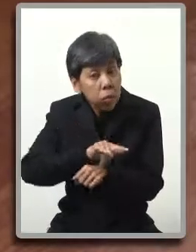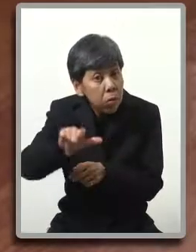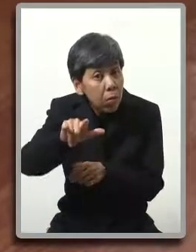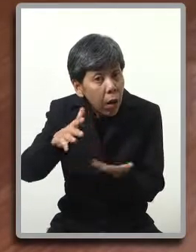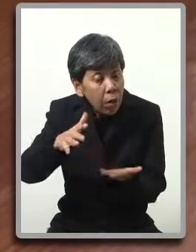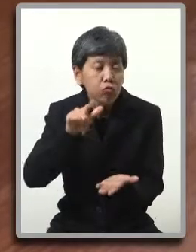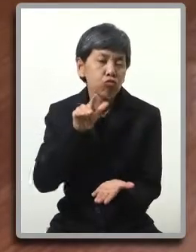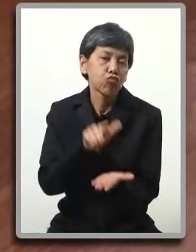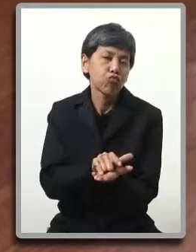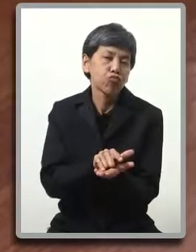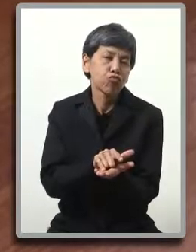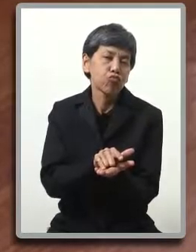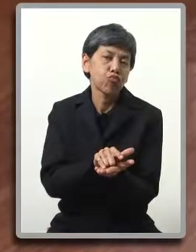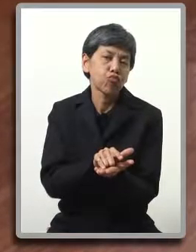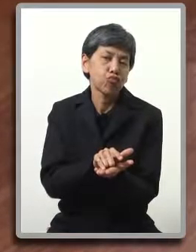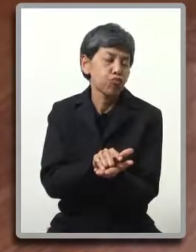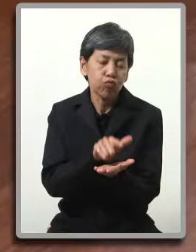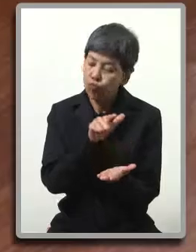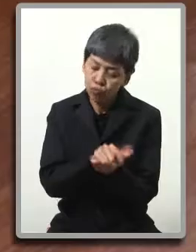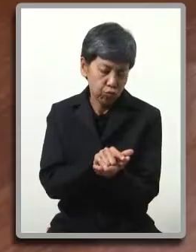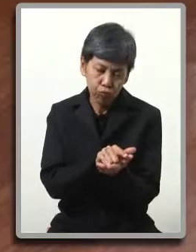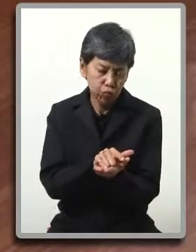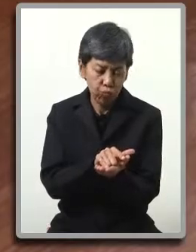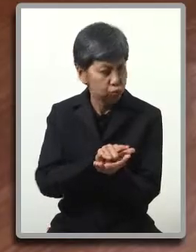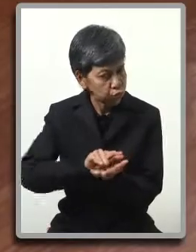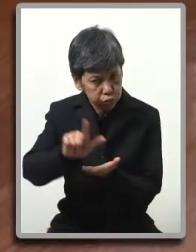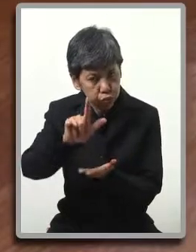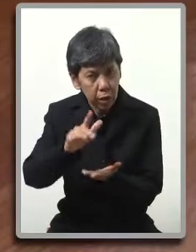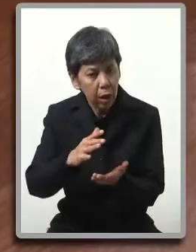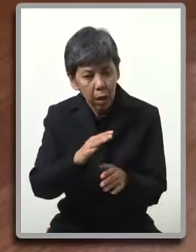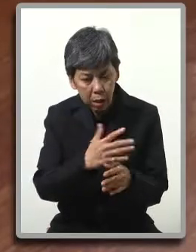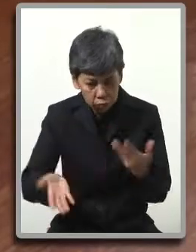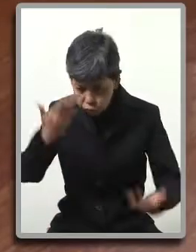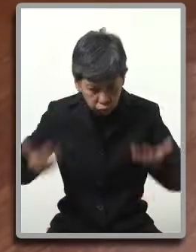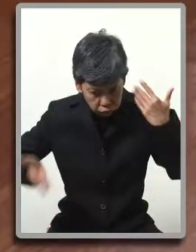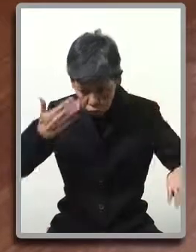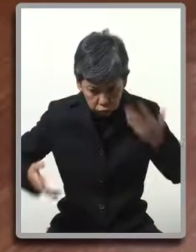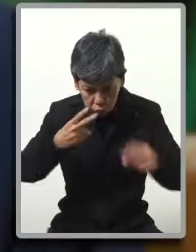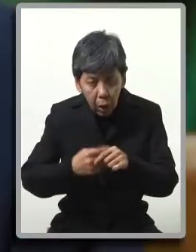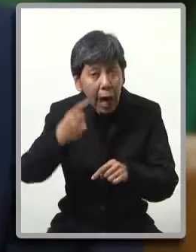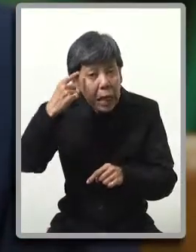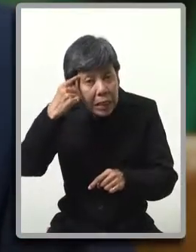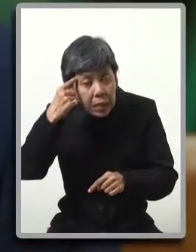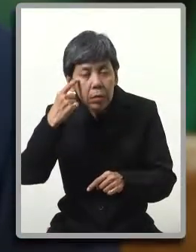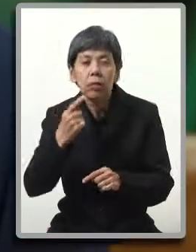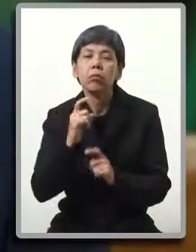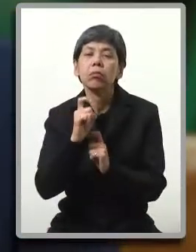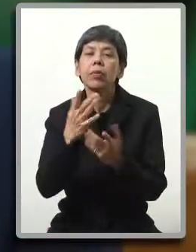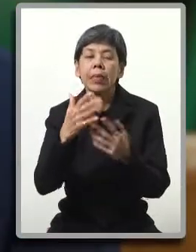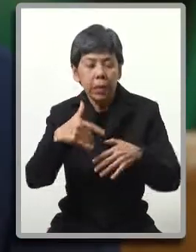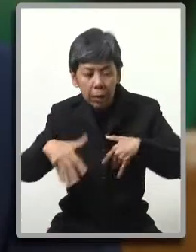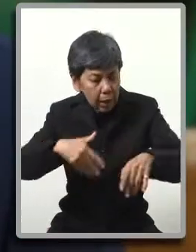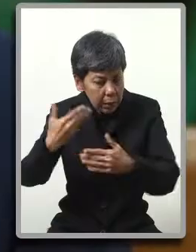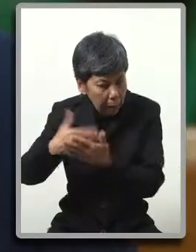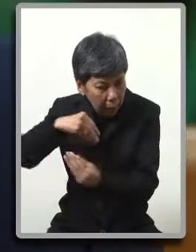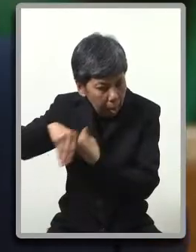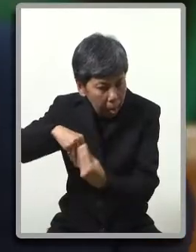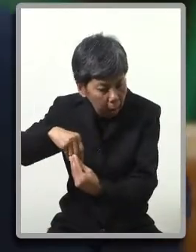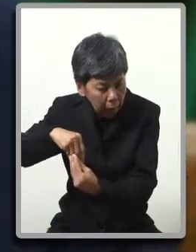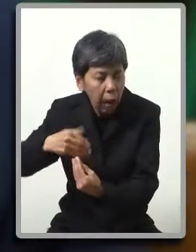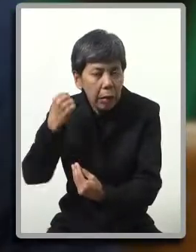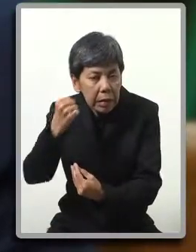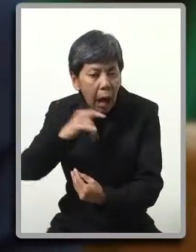หม ไม่บิน เครื่องบินลงมาไหมหรือทุกอย่างออกมาหมดไหม ใช่ครับใช่ เขาคิดถึงอะไรฮะ ความปลอดภัย เขาไม่คิดถึงเงินนะเพราะเข